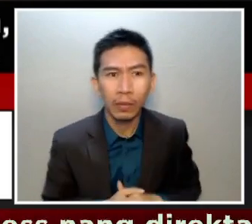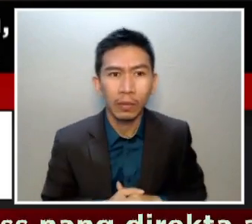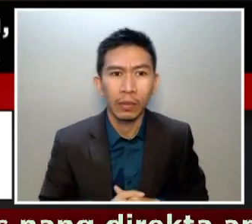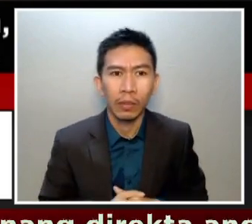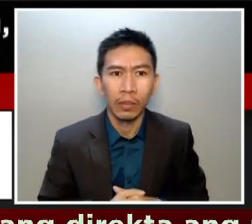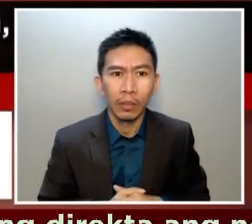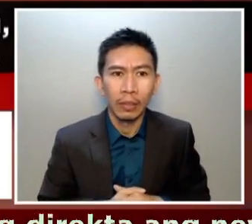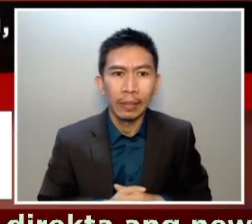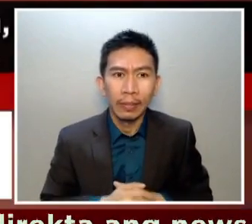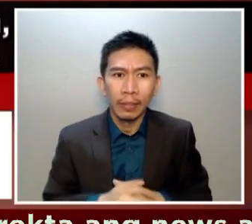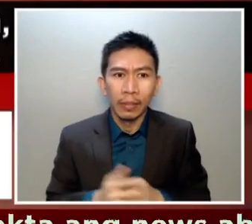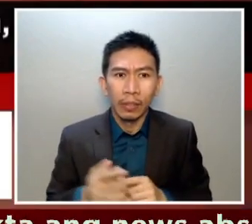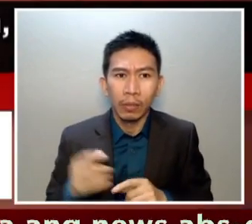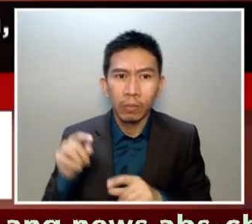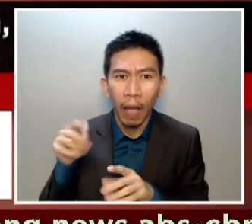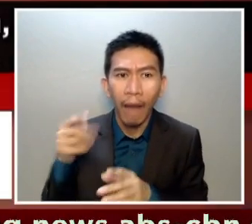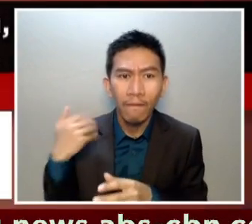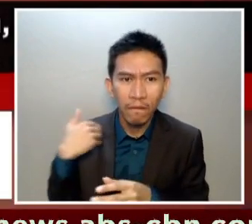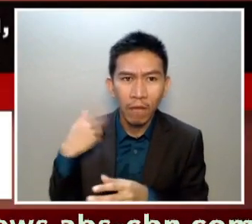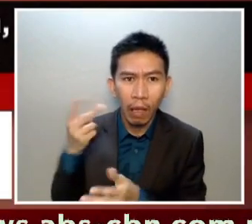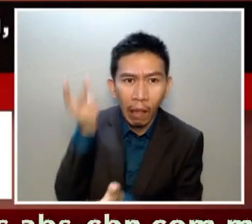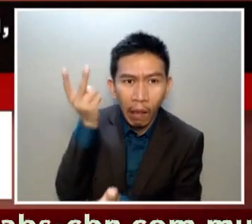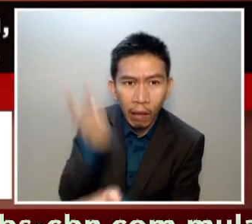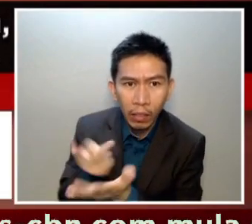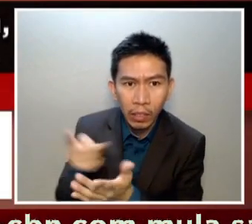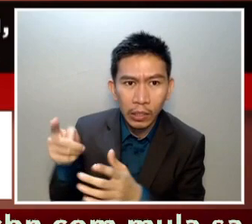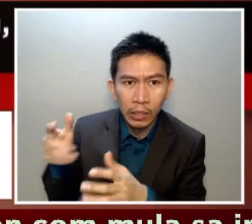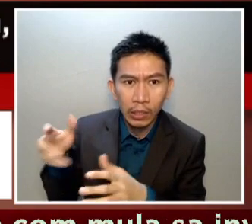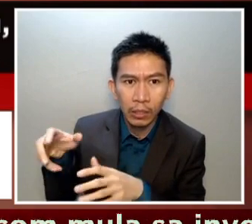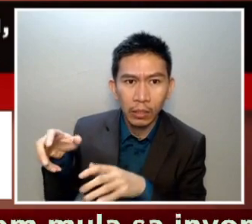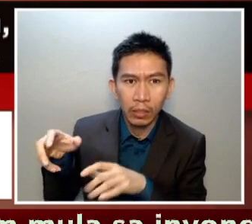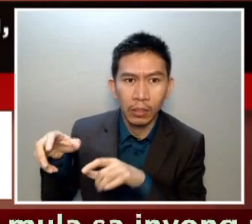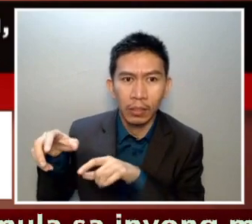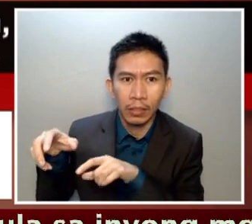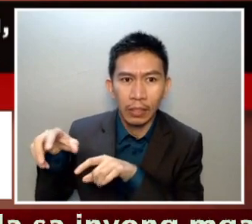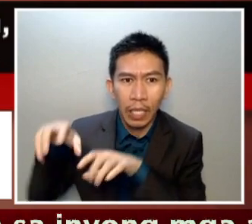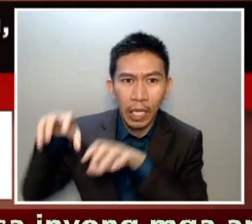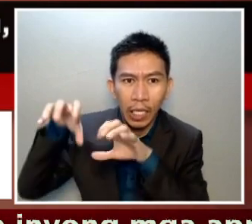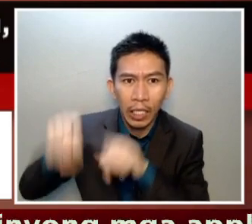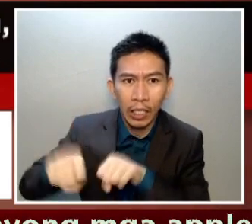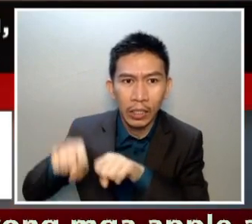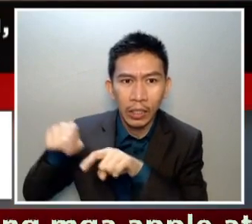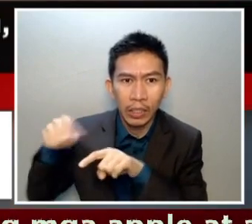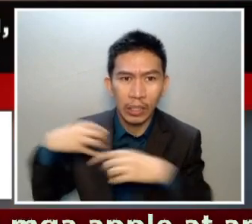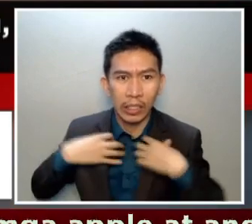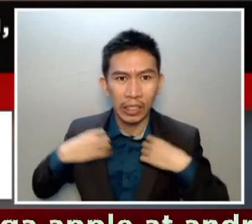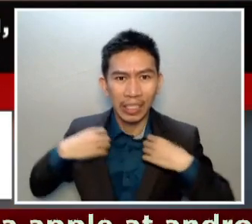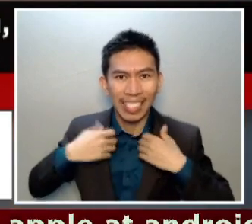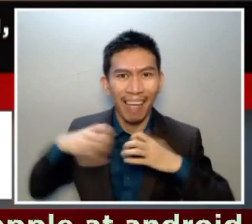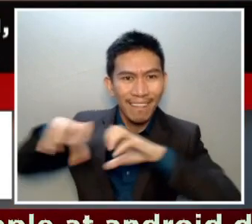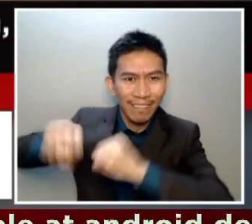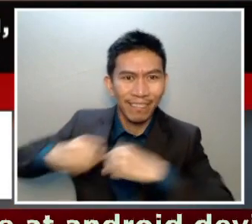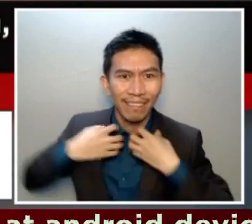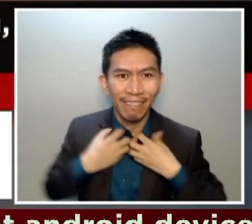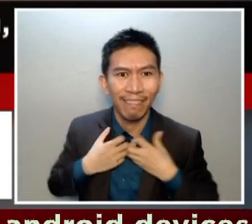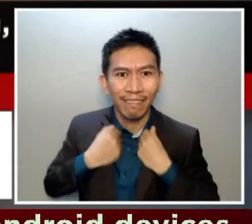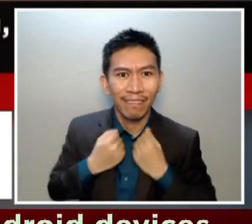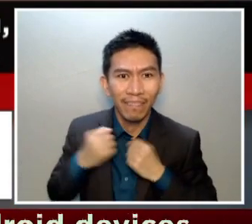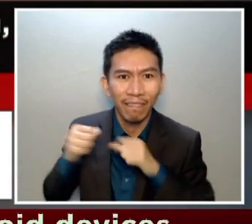nakahiga, tapos dumapit niya yung sandong na hawak niya dito sa damit. Pagkano, binaba niya